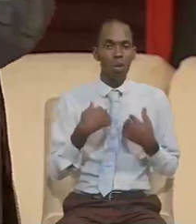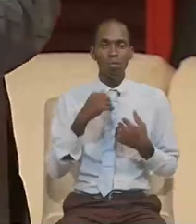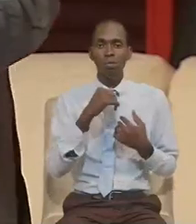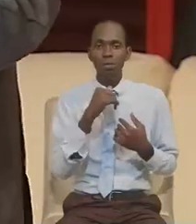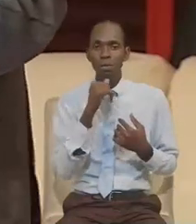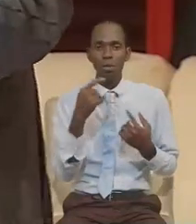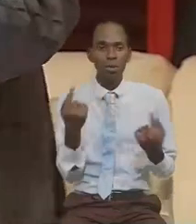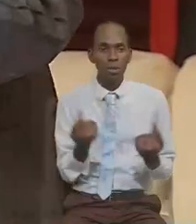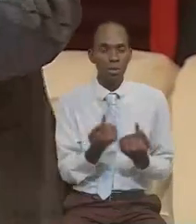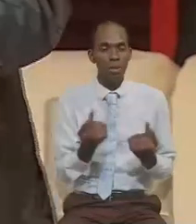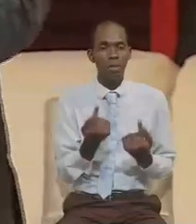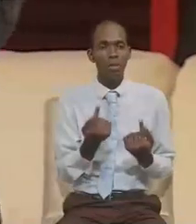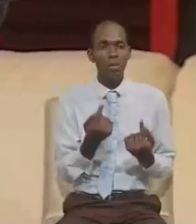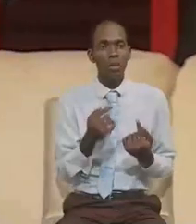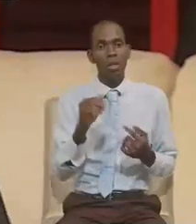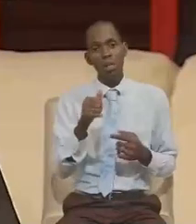pas connu.